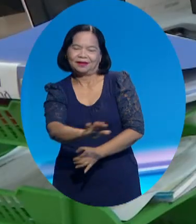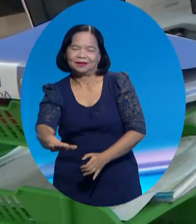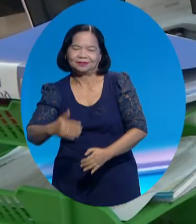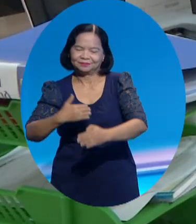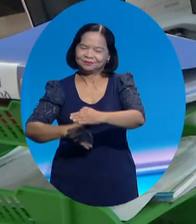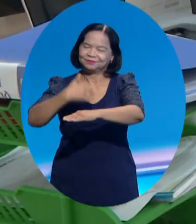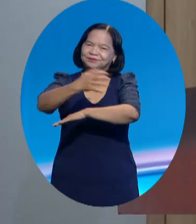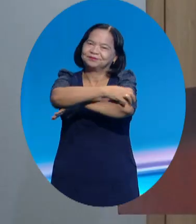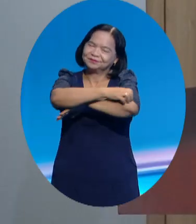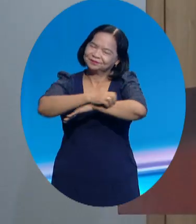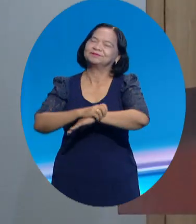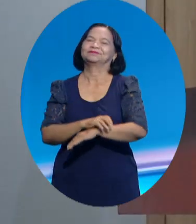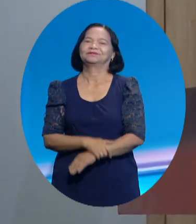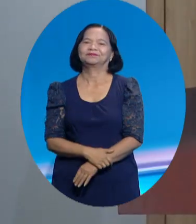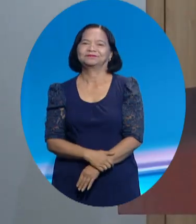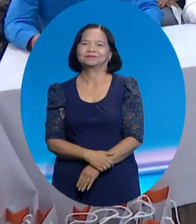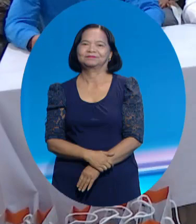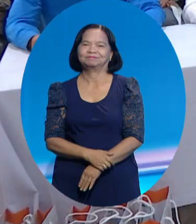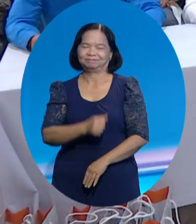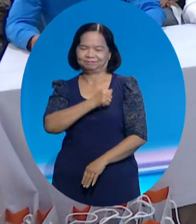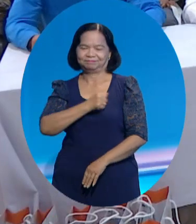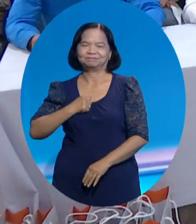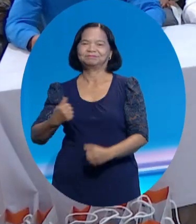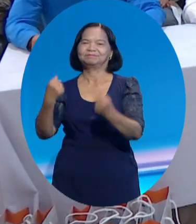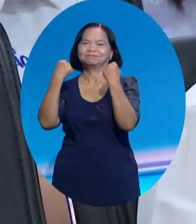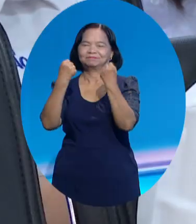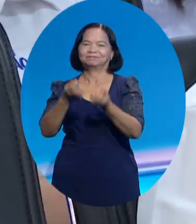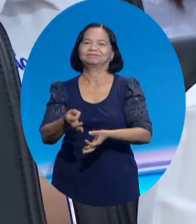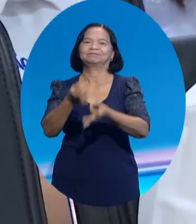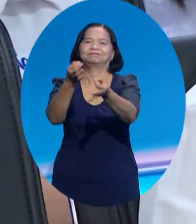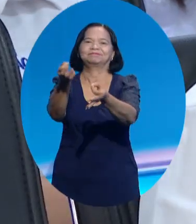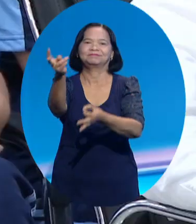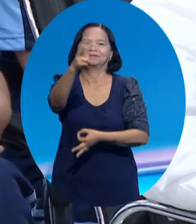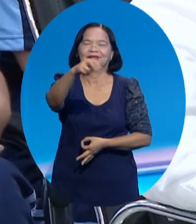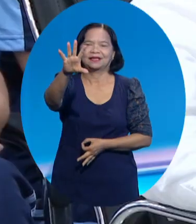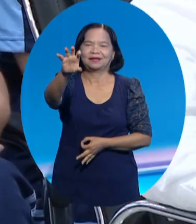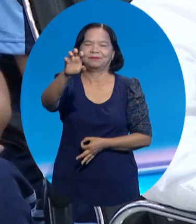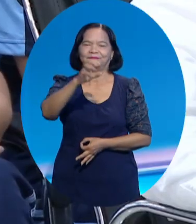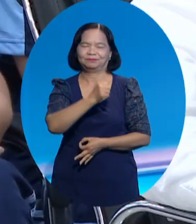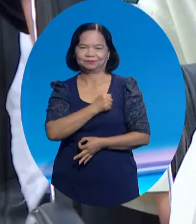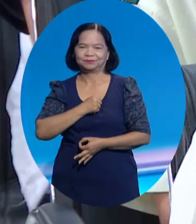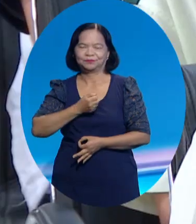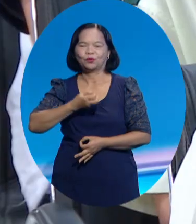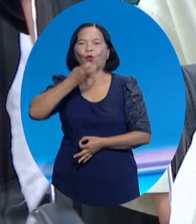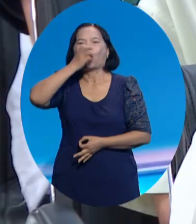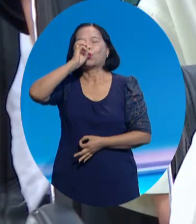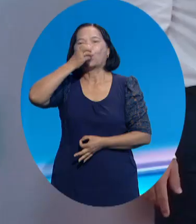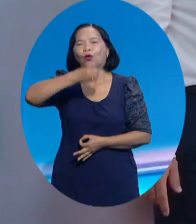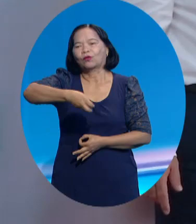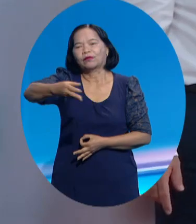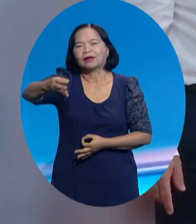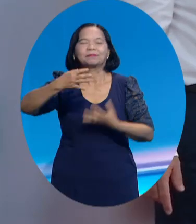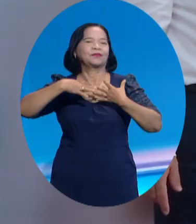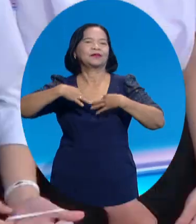cảnh khó khăn. Song song với công tác khám sức khỏe, ban tổ chức cũng trao tặng 250 suất khám bệnh, phát thuốc miễn phí và quà tặng cho